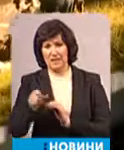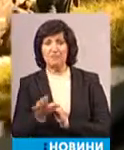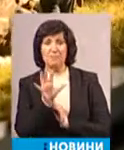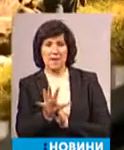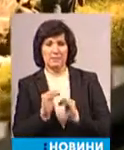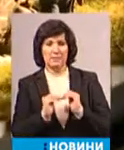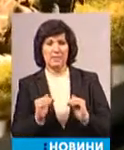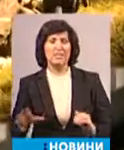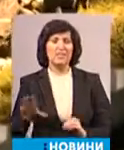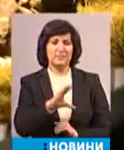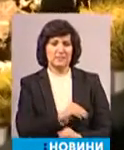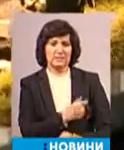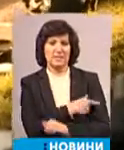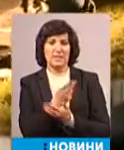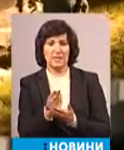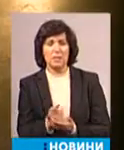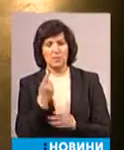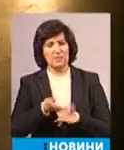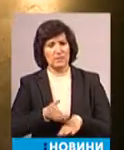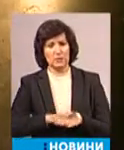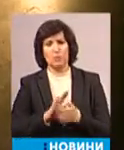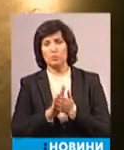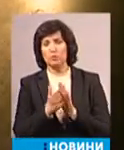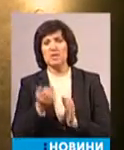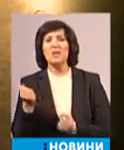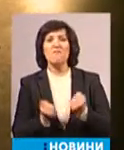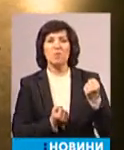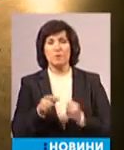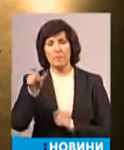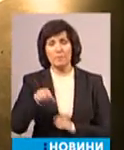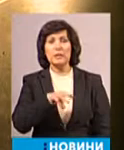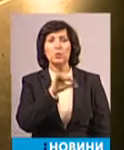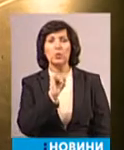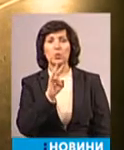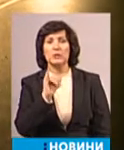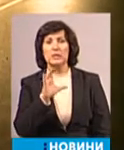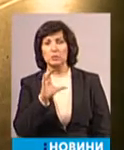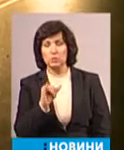з травмами відвезли в лікарню. Один із них у критичному стані. Водій, громадянин Тунісу,